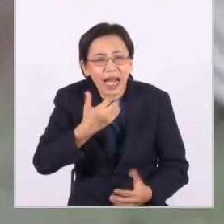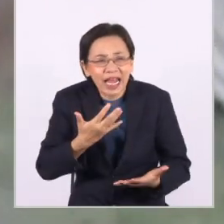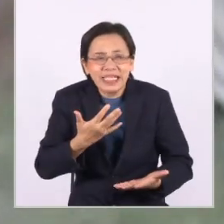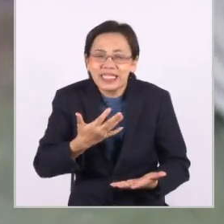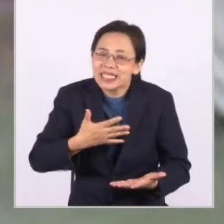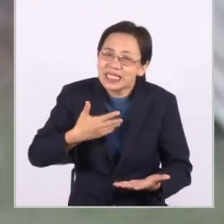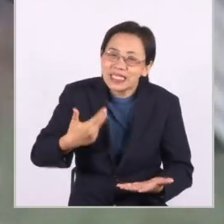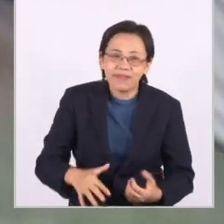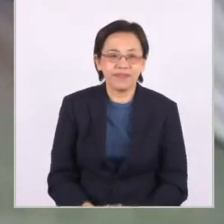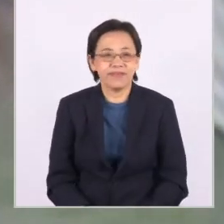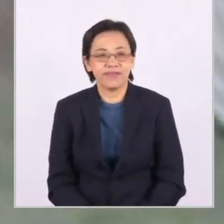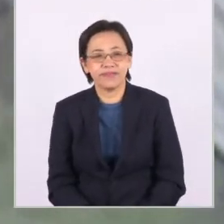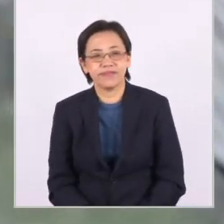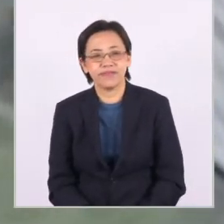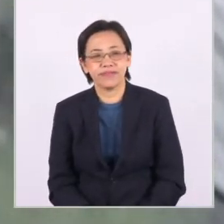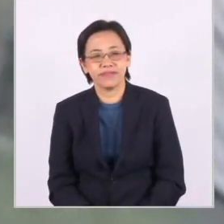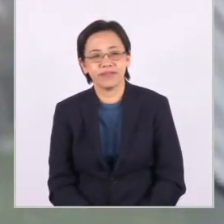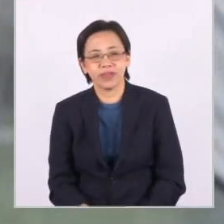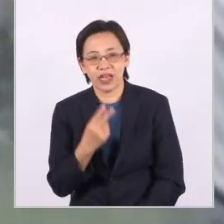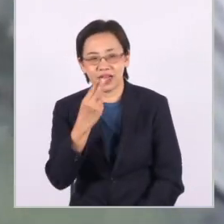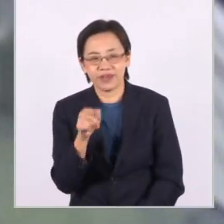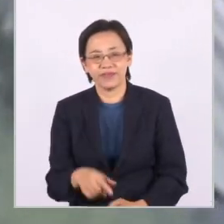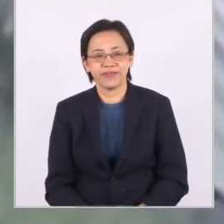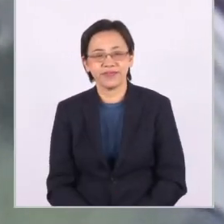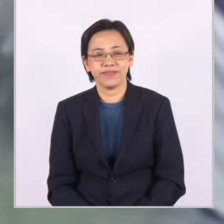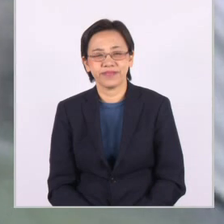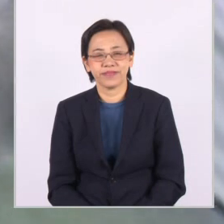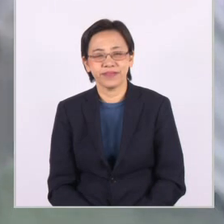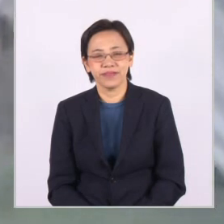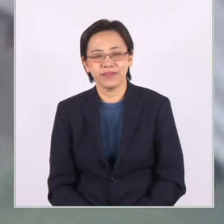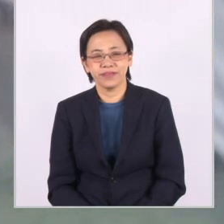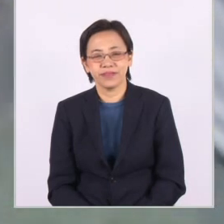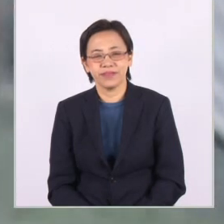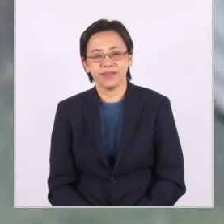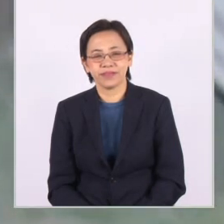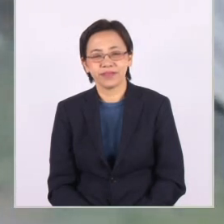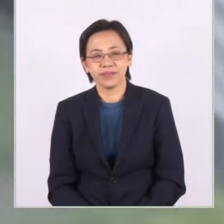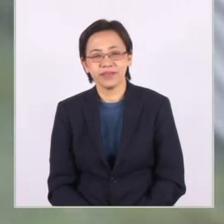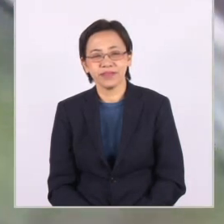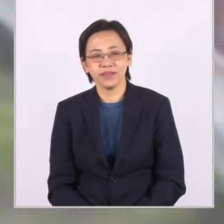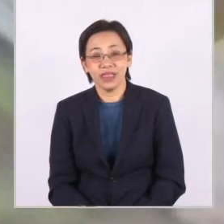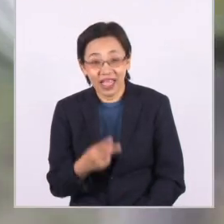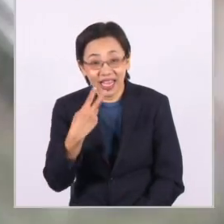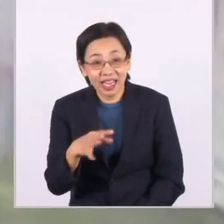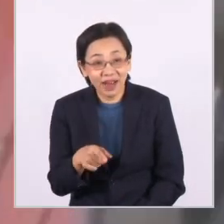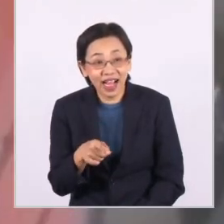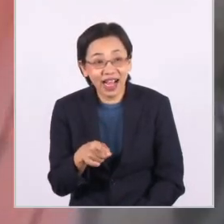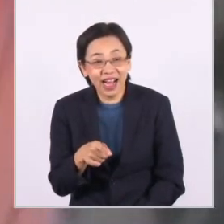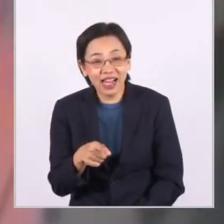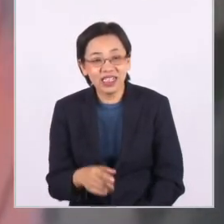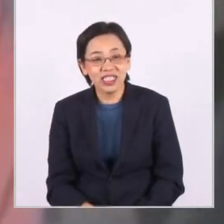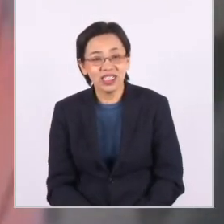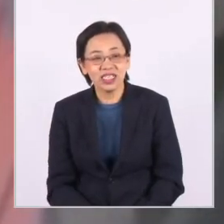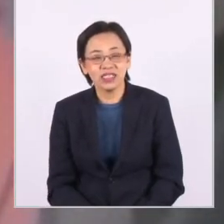ดๆนะและนี่ดูกล้องวงจรปิดมาเนี่ยค่ะเห็นอยู่นี่นะคุณยายตากผ้าอยู่ค่ะเห็นไหมคะแล้วนั่นเดี๋ยวก่